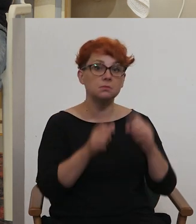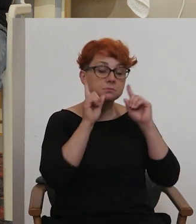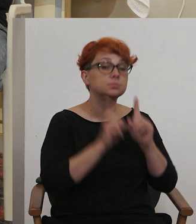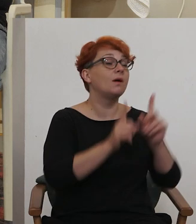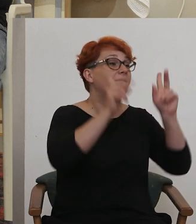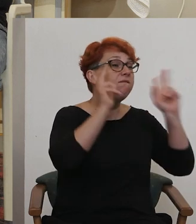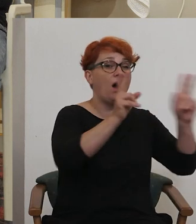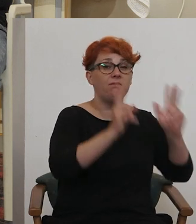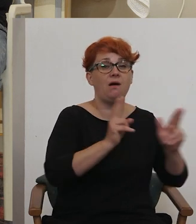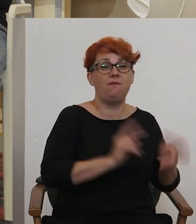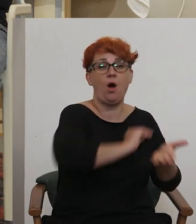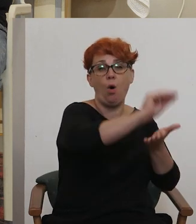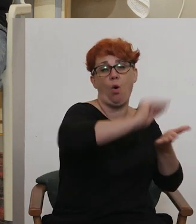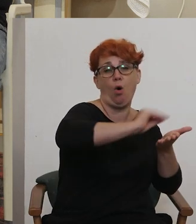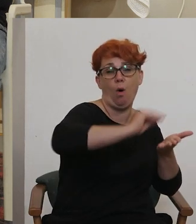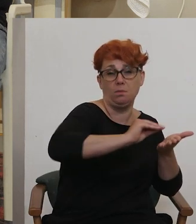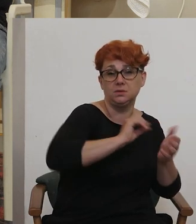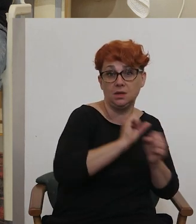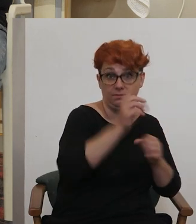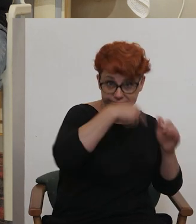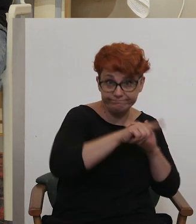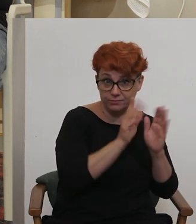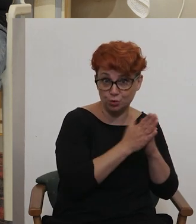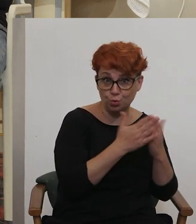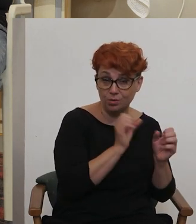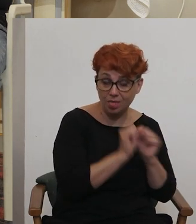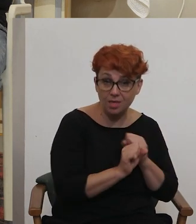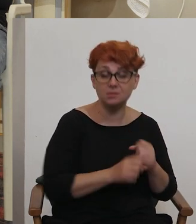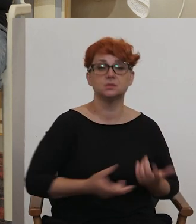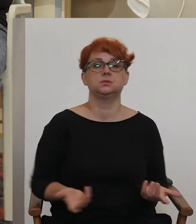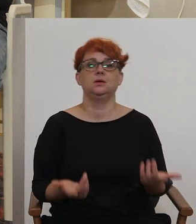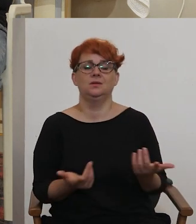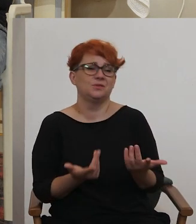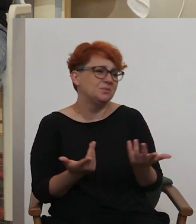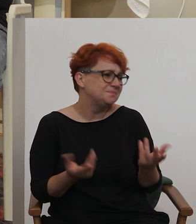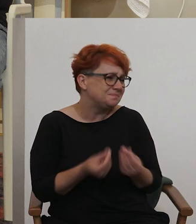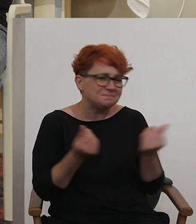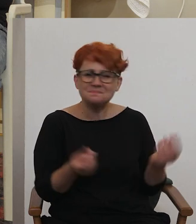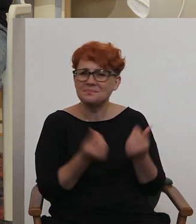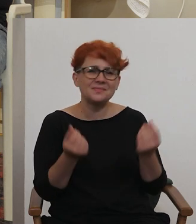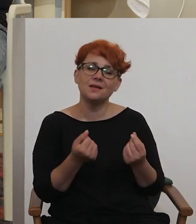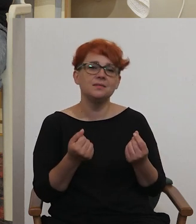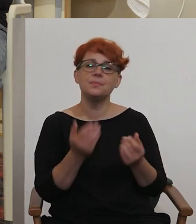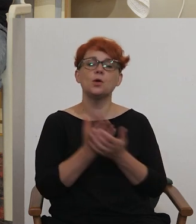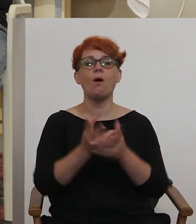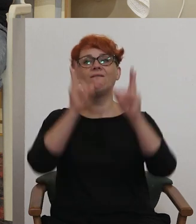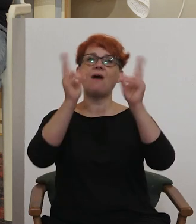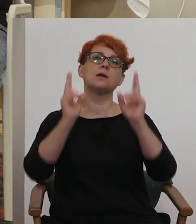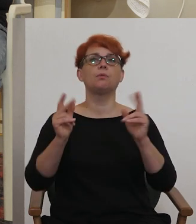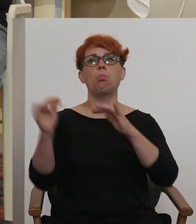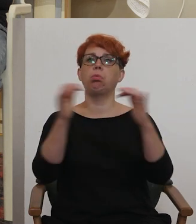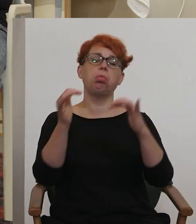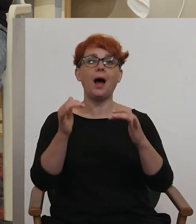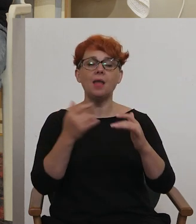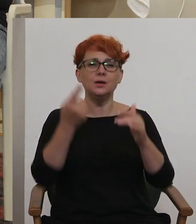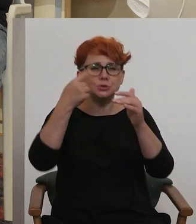realistyczne opisy, no właśnie tej takiej no brudnej strony wojny. To są opisy,